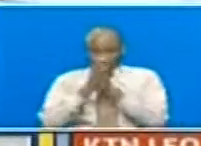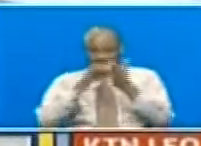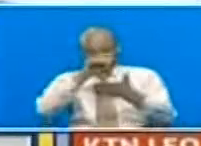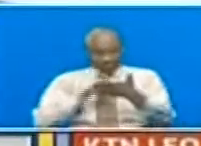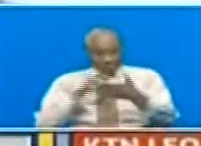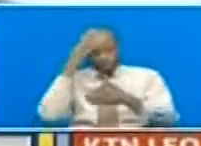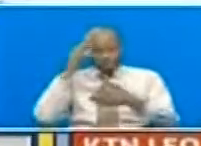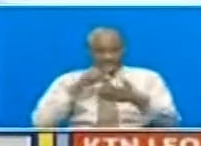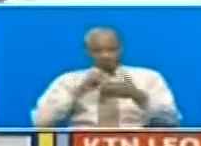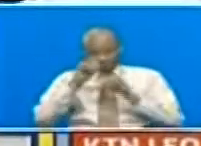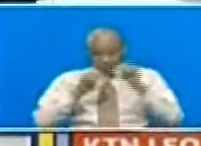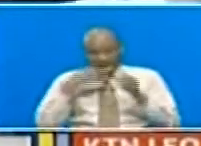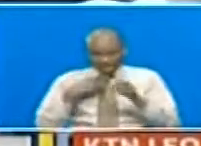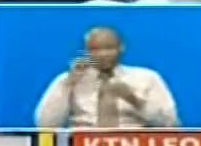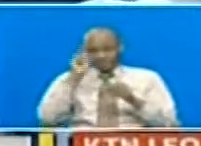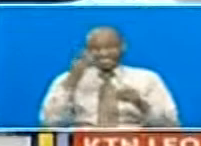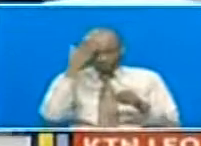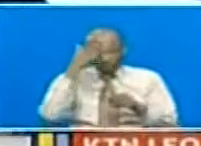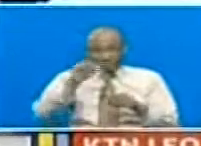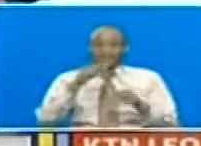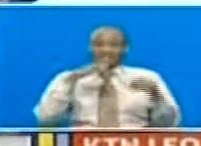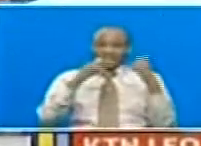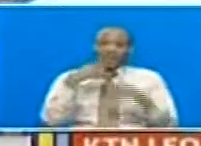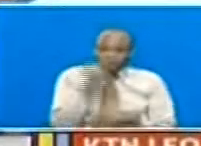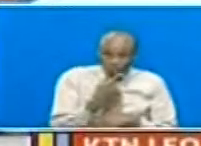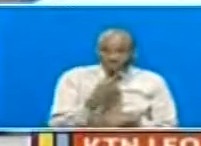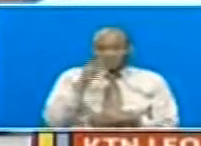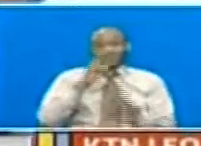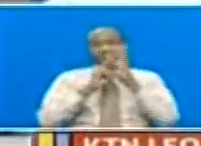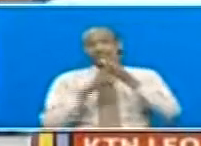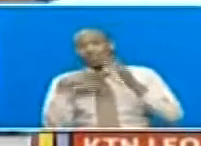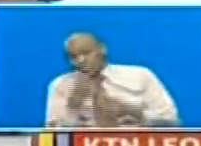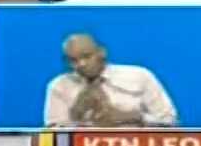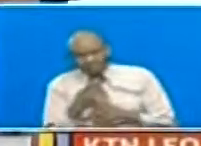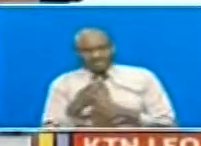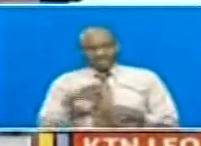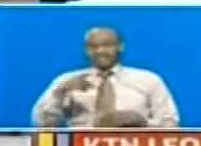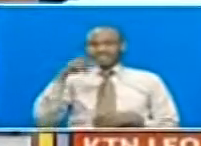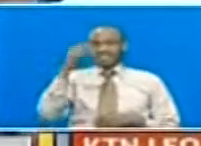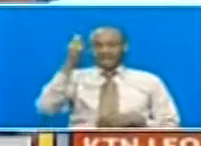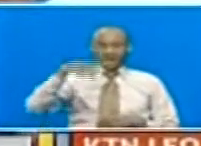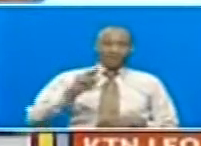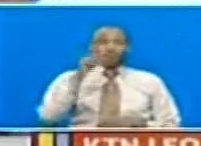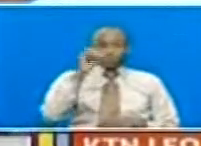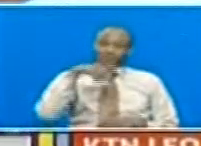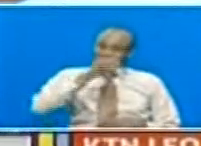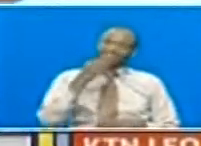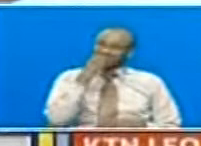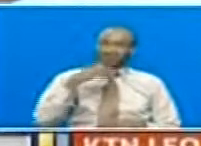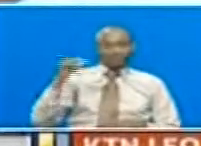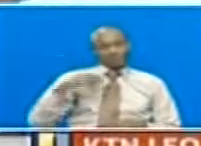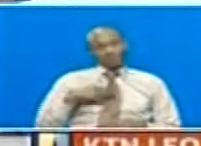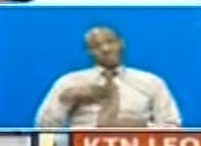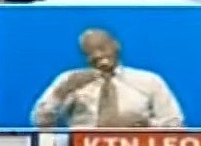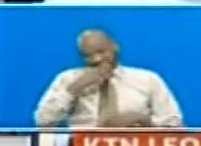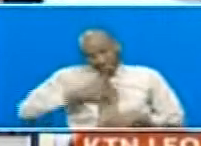katika script kila mtu lazima awe na character fulani anawekewa. Naam. Sasa kwa puo mara nyingi yeye ni kula cha watu. Chake